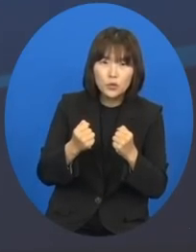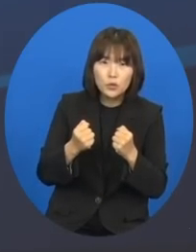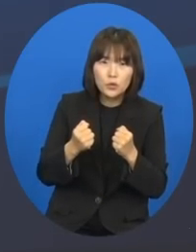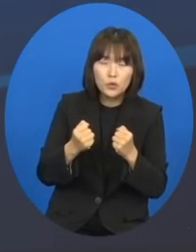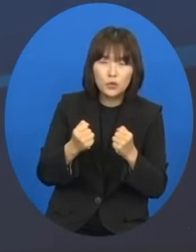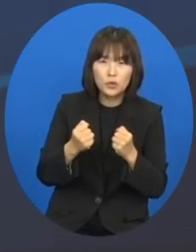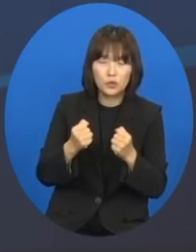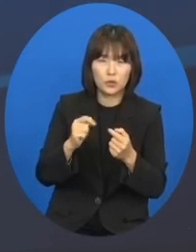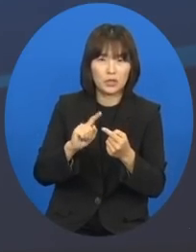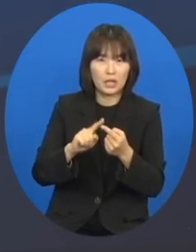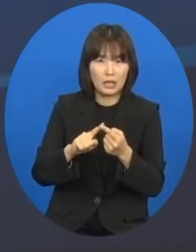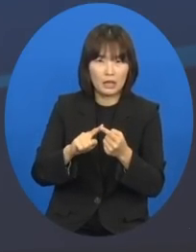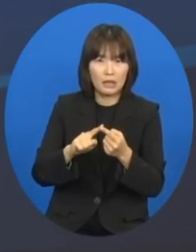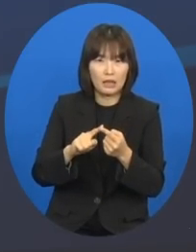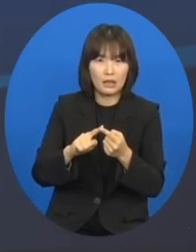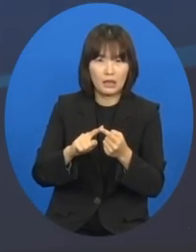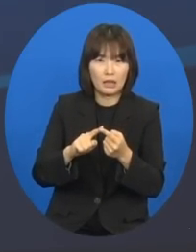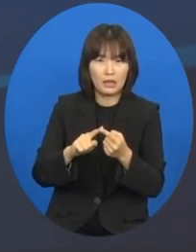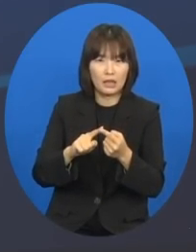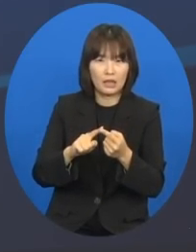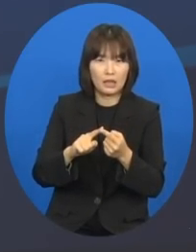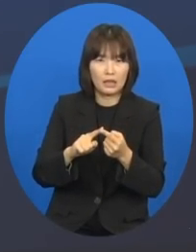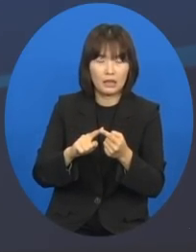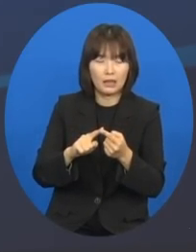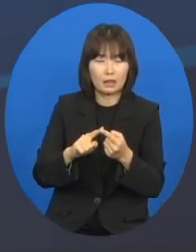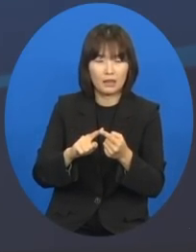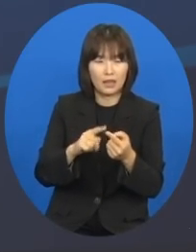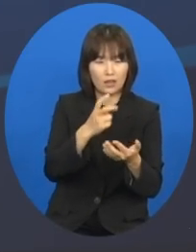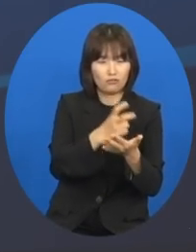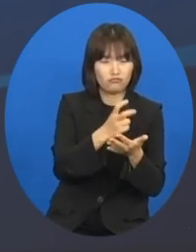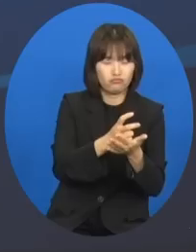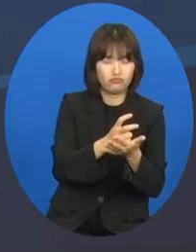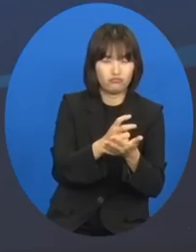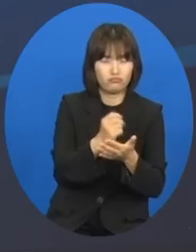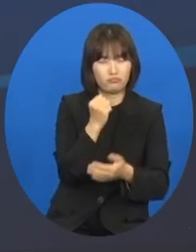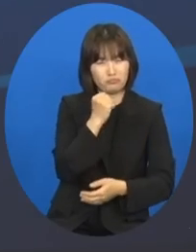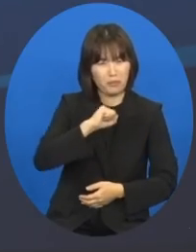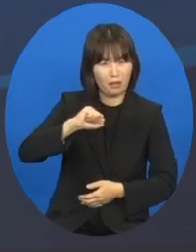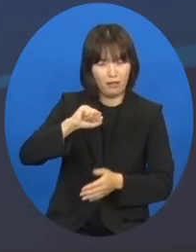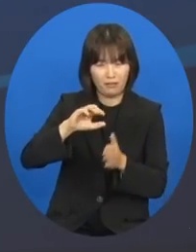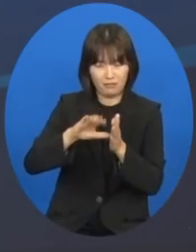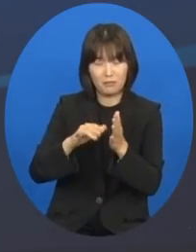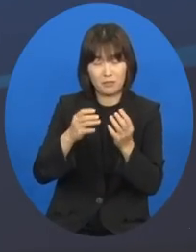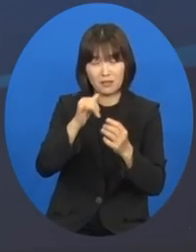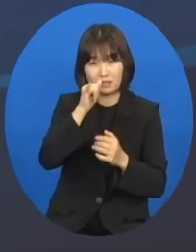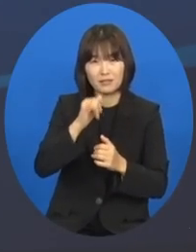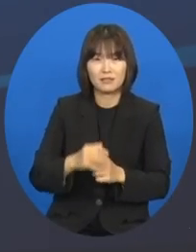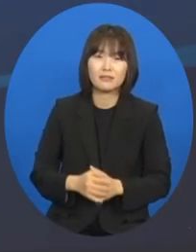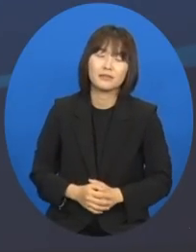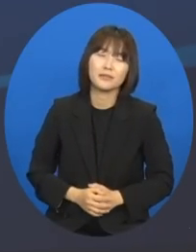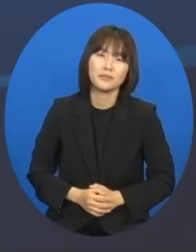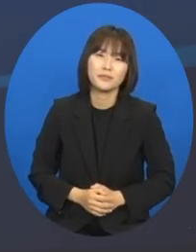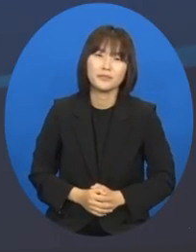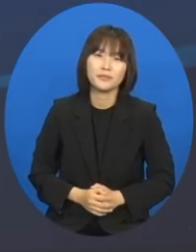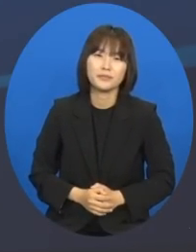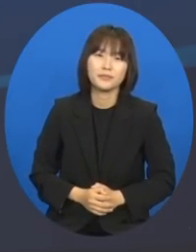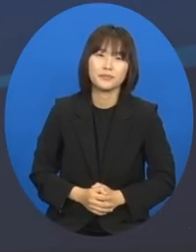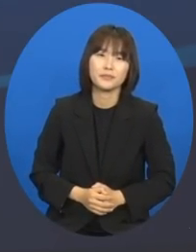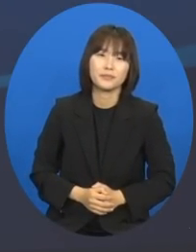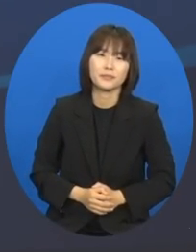어떻게 보면 창의적일 정도로 룰을 어기는 그런 경우들이 많이 등장을 합니다